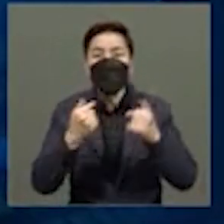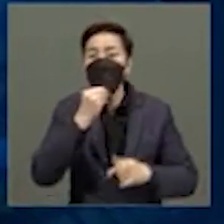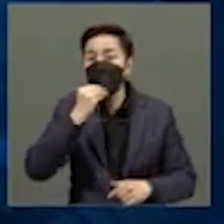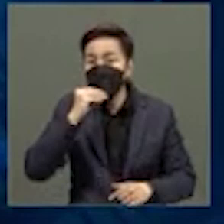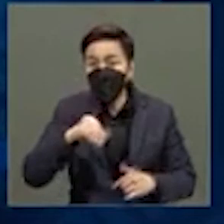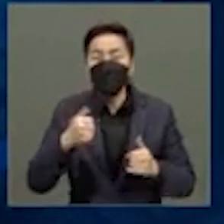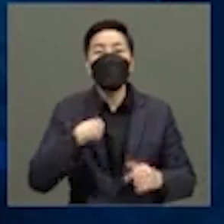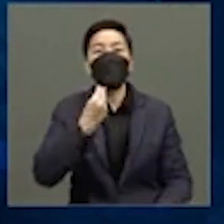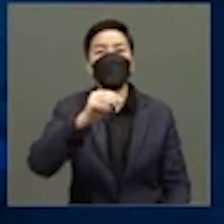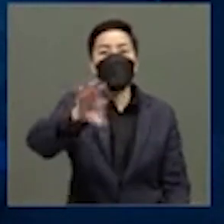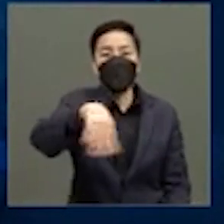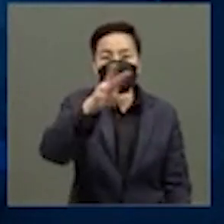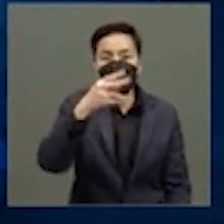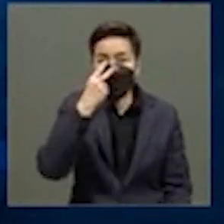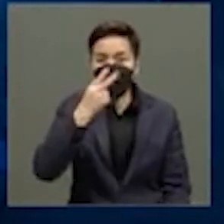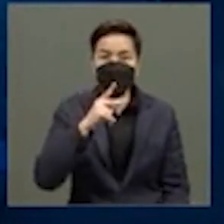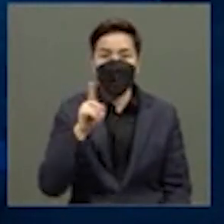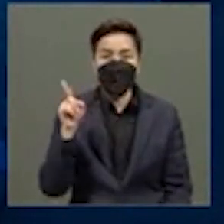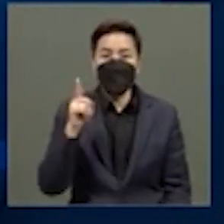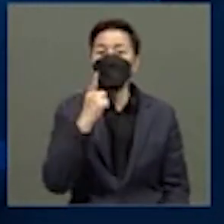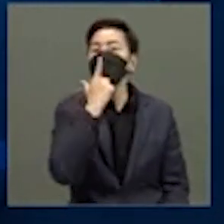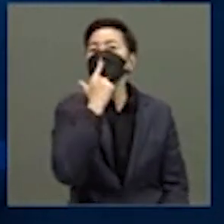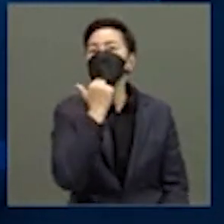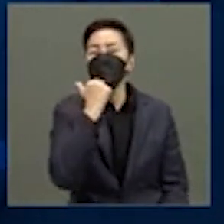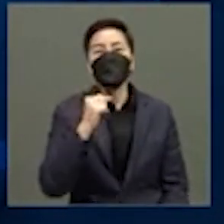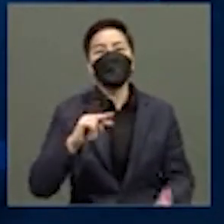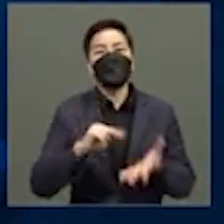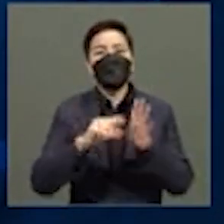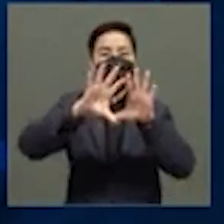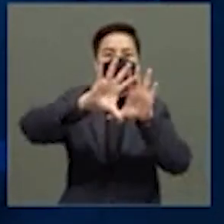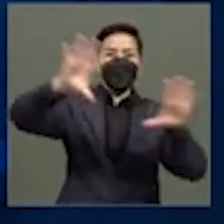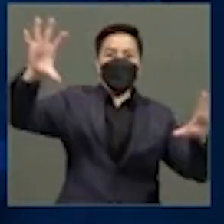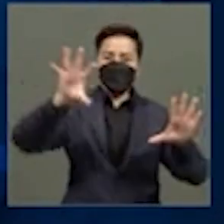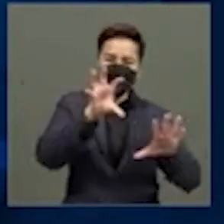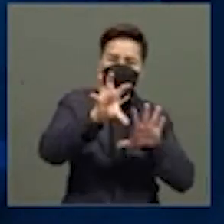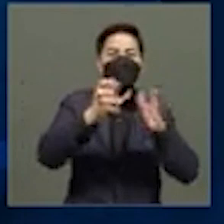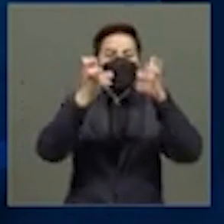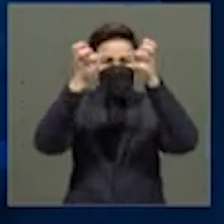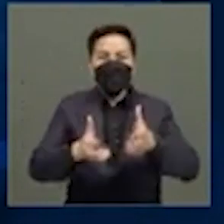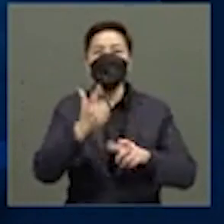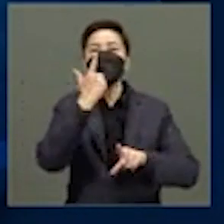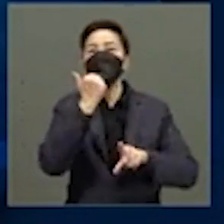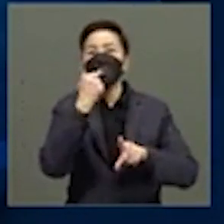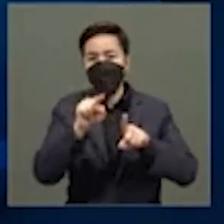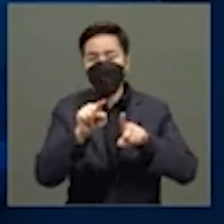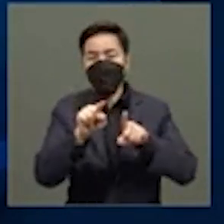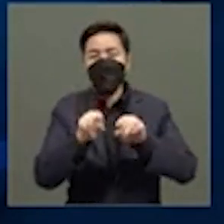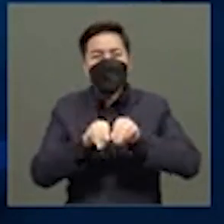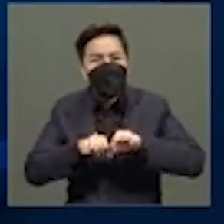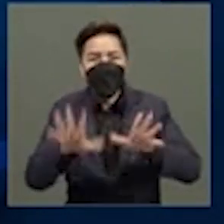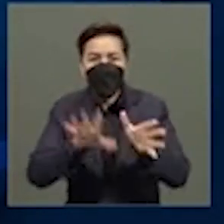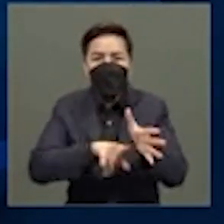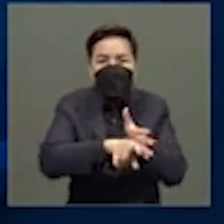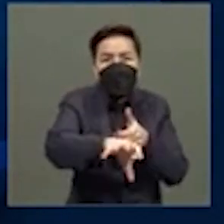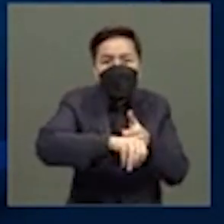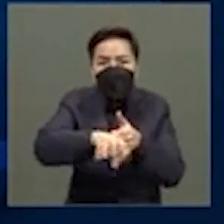ให้พี่น้องประชาชนได้เห็นภาพค่ะว่าสีแดงก็ยังเป็นพื้นที่ที่มีการระบาดหนักอยู่นะคะหมายความว่ามีรายงานผู้ติดเชื้อ